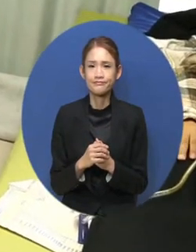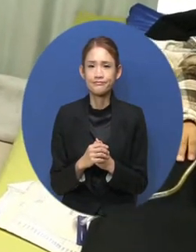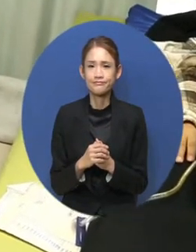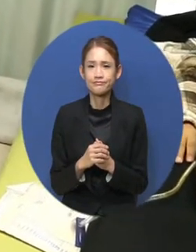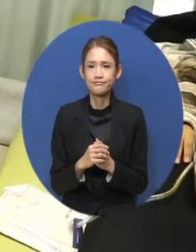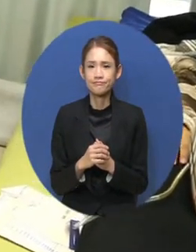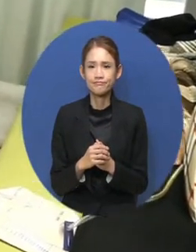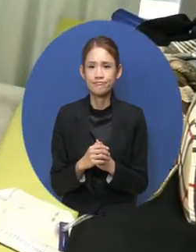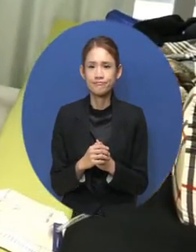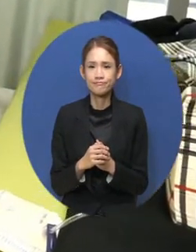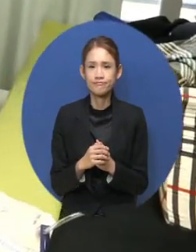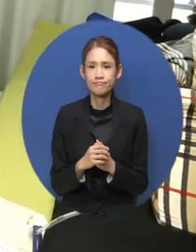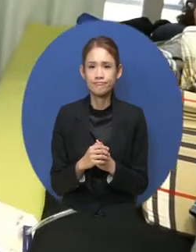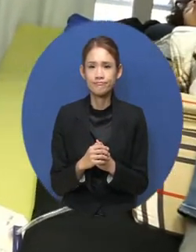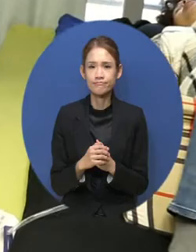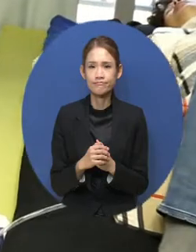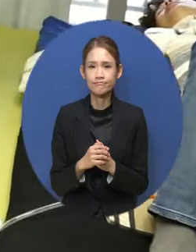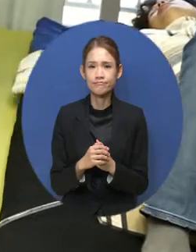엄마가네.